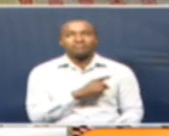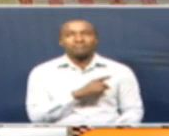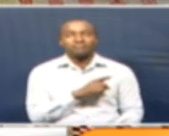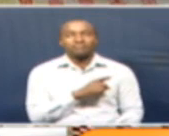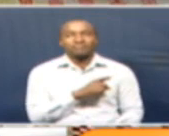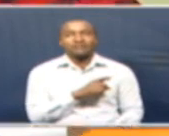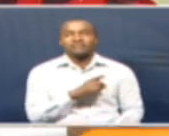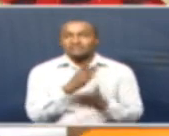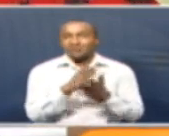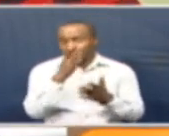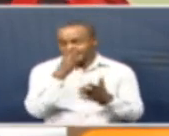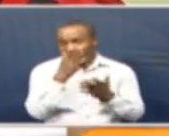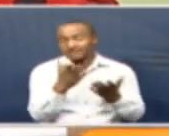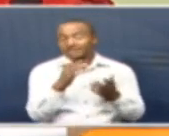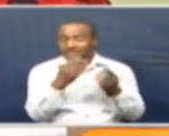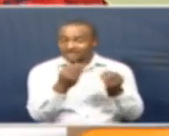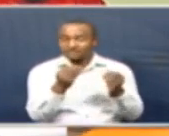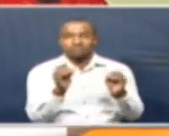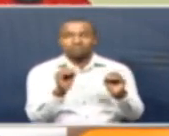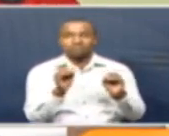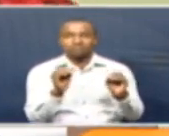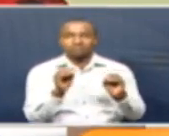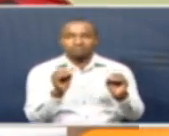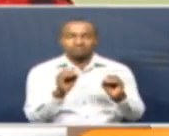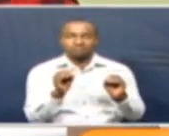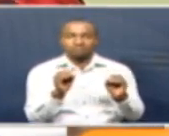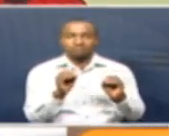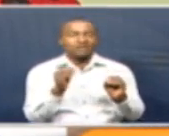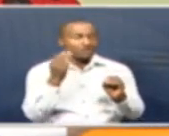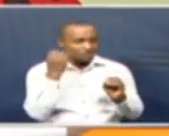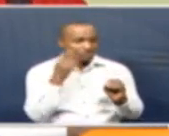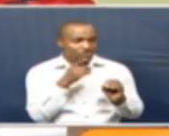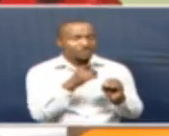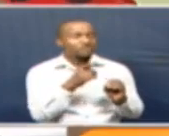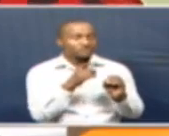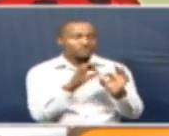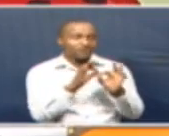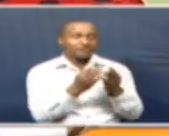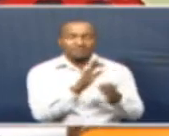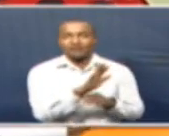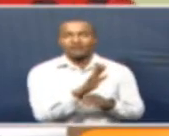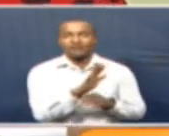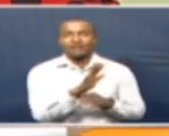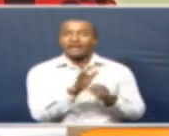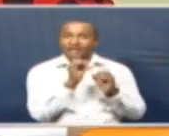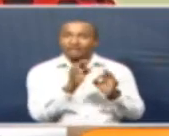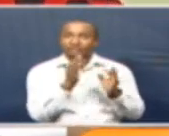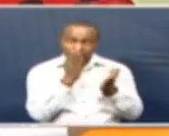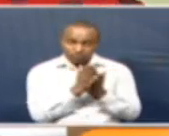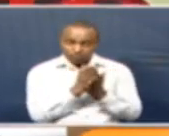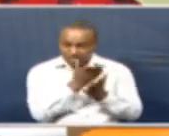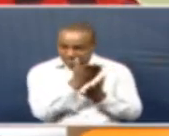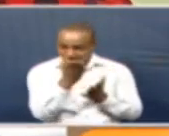alikuwa akinidanganya. Na si rahisi kabisa kuelewa huyo mke ukajua kwamba huyu ni mwenzako. Kwa hivyo mimi nasema kama kweli kuna watu unaoketi